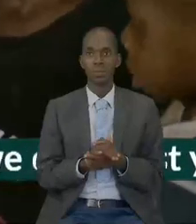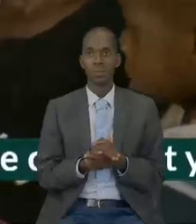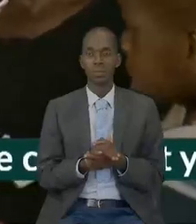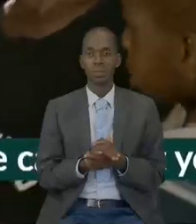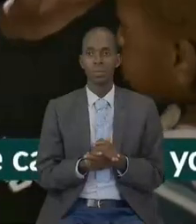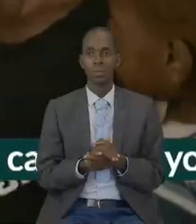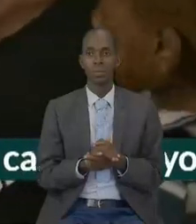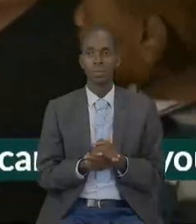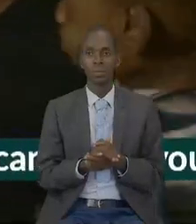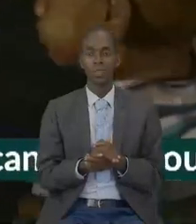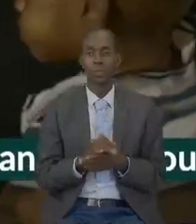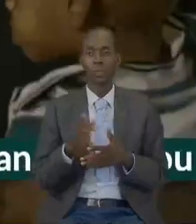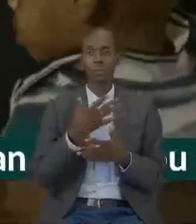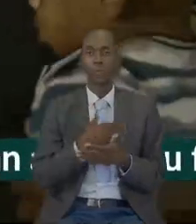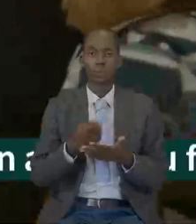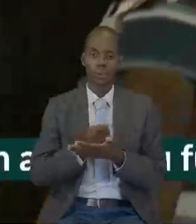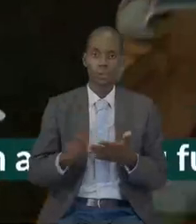qui vous attendent.